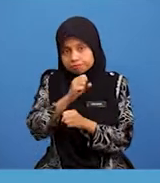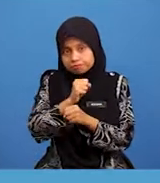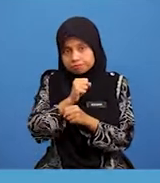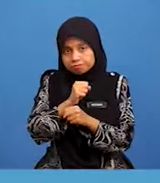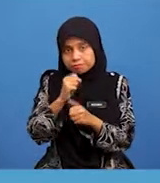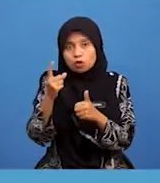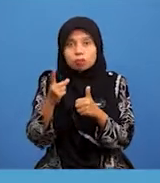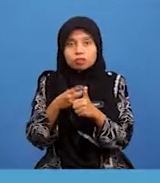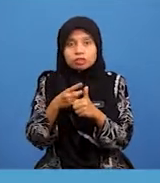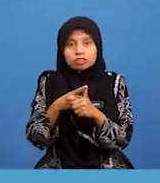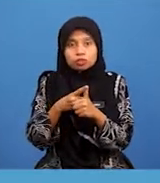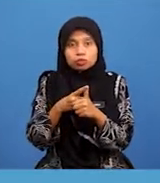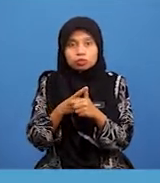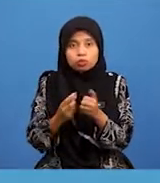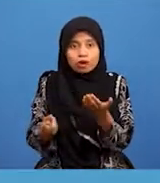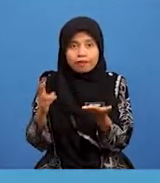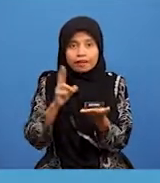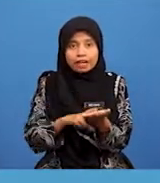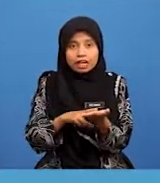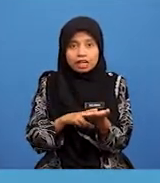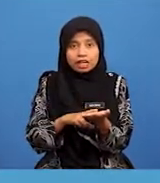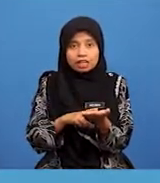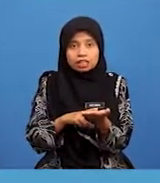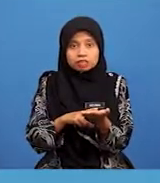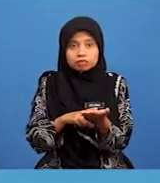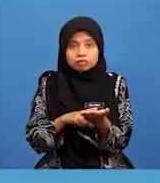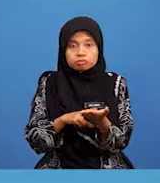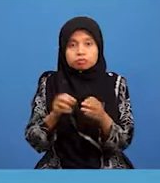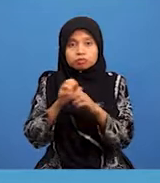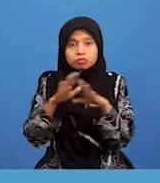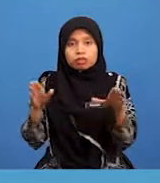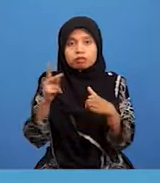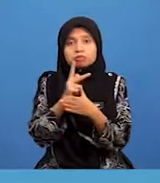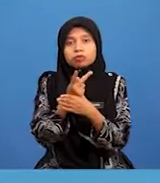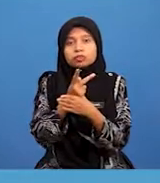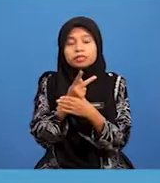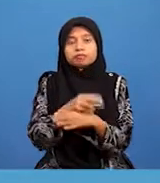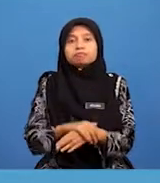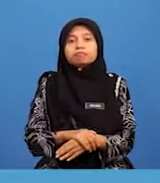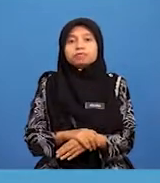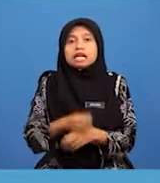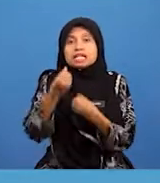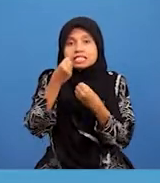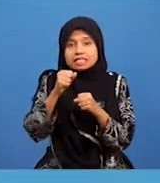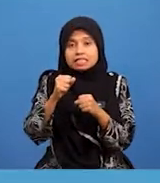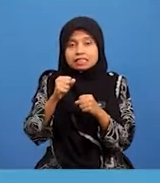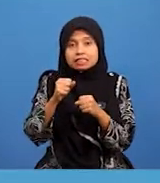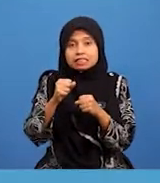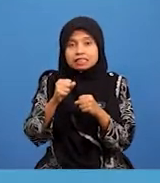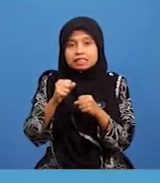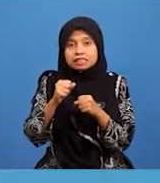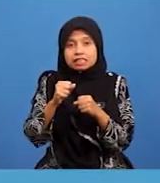pertama, merekod pembubaran perkongsian dalam jurnal am. Yang kedua, menyediakan akaun